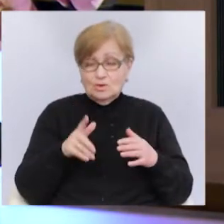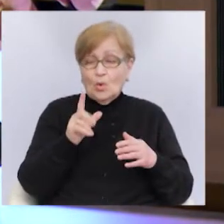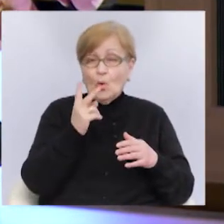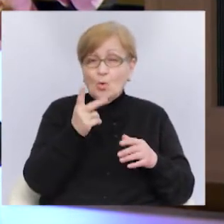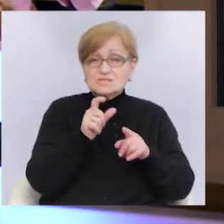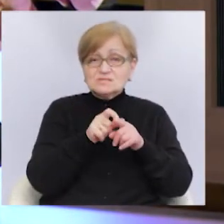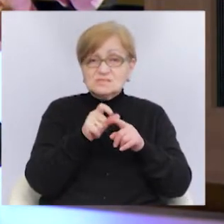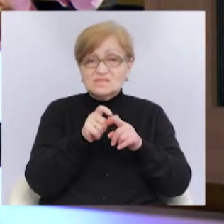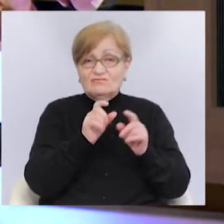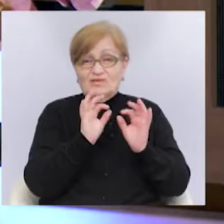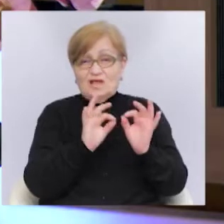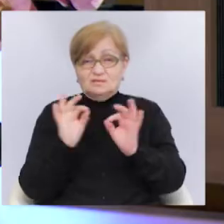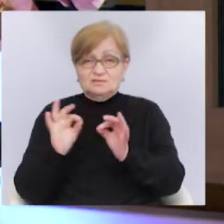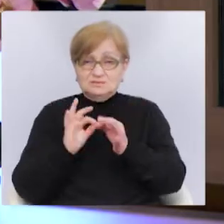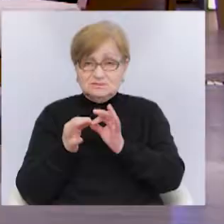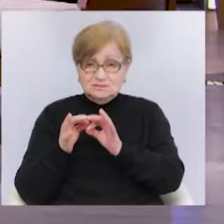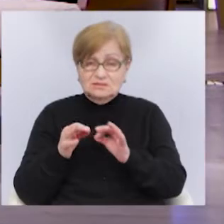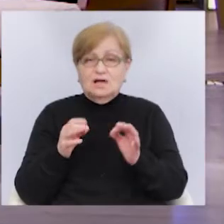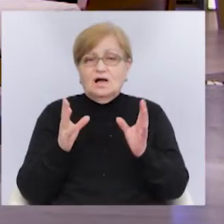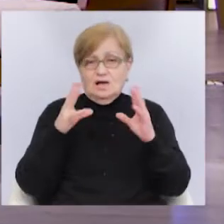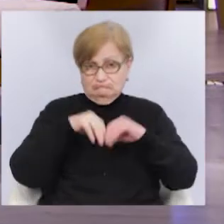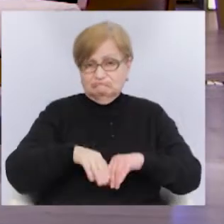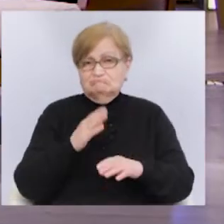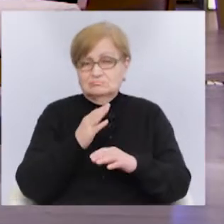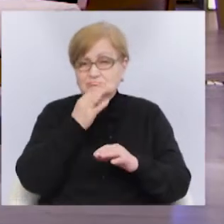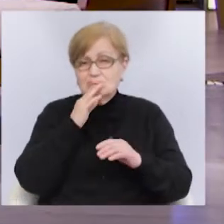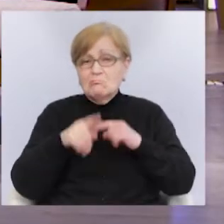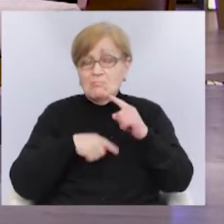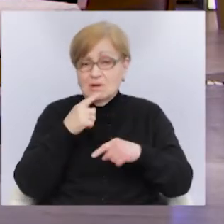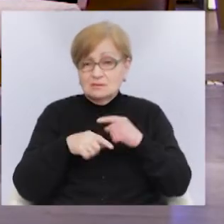სიტყვიანი ფრაზების კომბინაცია. მე